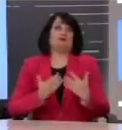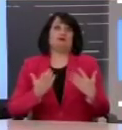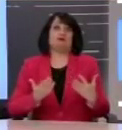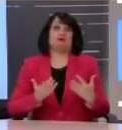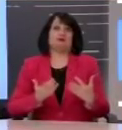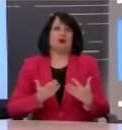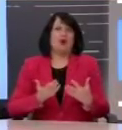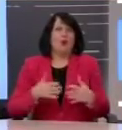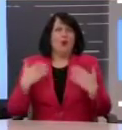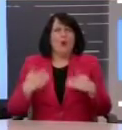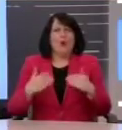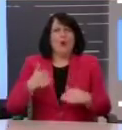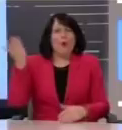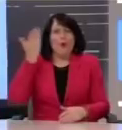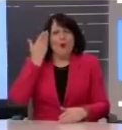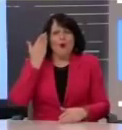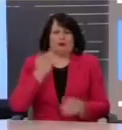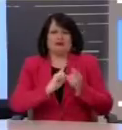μαμούθ συμφωνίας που περιλαμβάνει τη Σούδα.